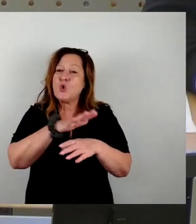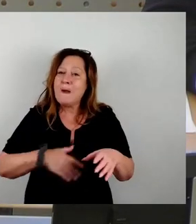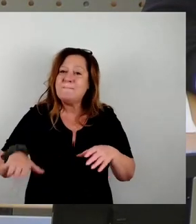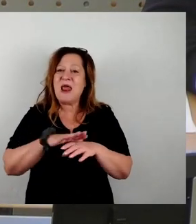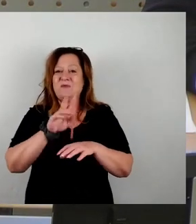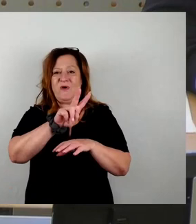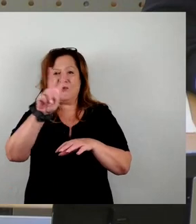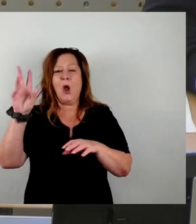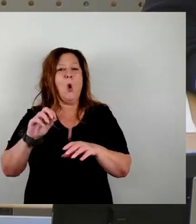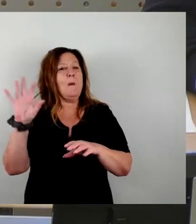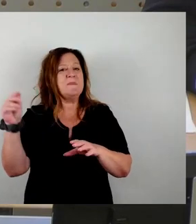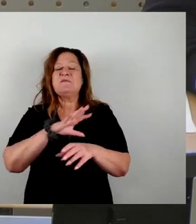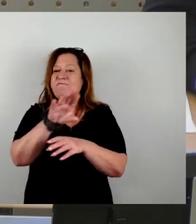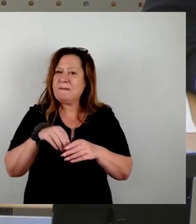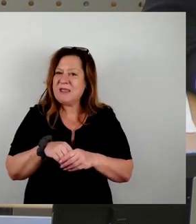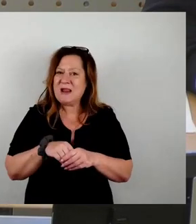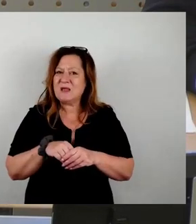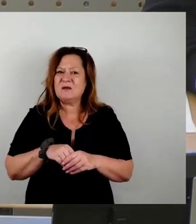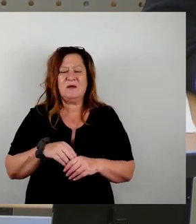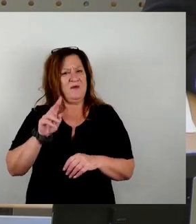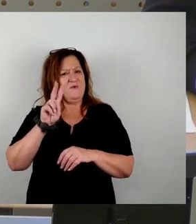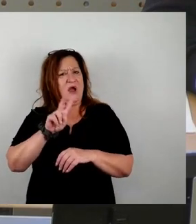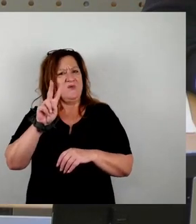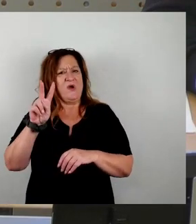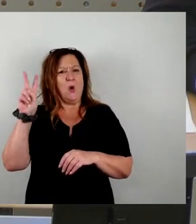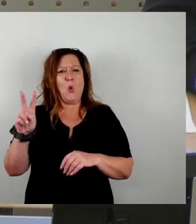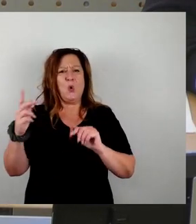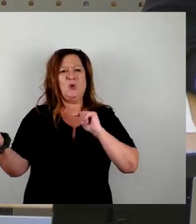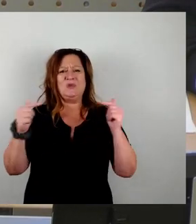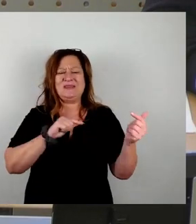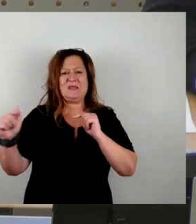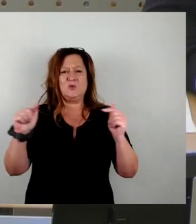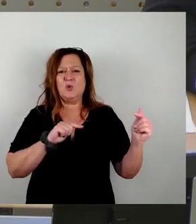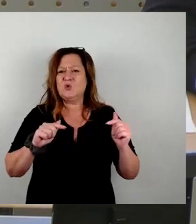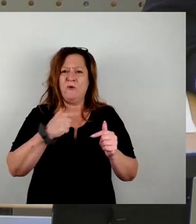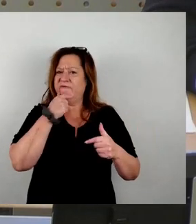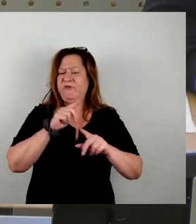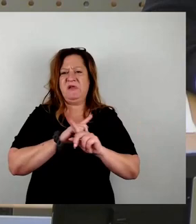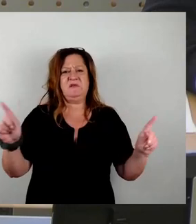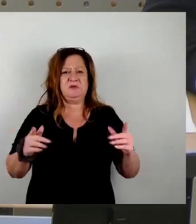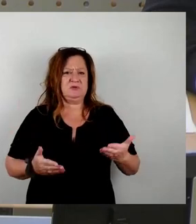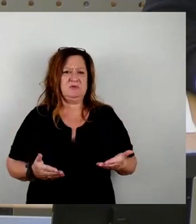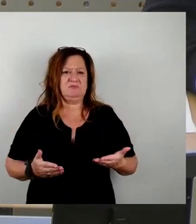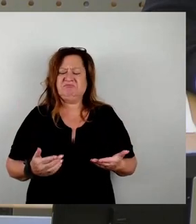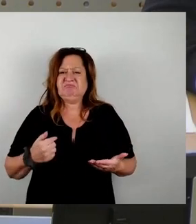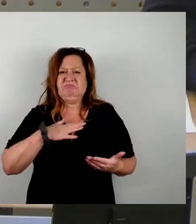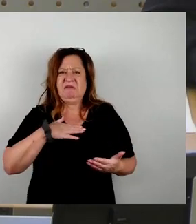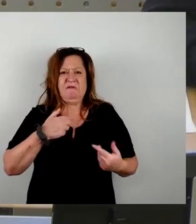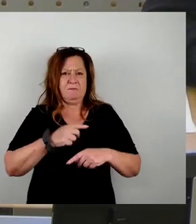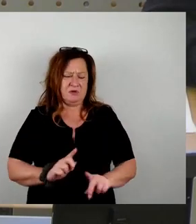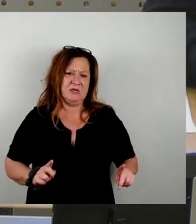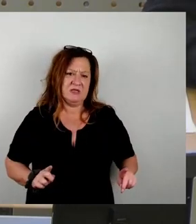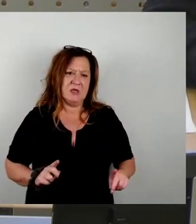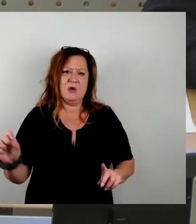Familie Ausflüge machen möchte, da für diese Diskussion gibt es gerade nicht wirklich eine Bereitschaft. Und das finde ich sehr unbefriedigend. Man will einfach überall